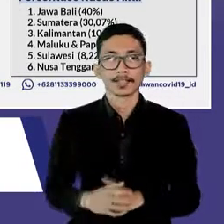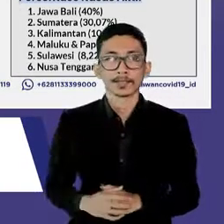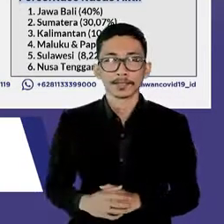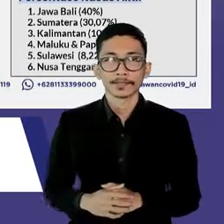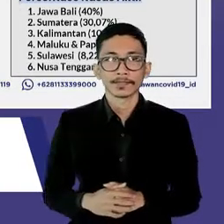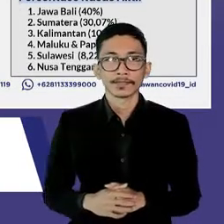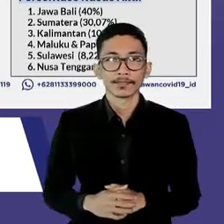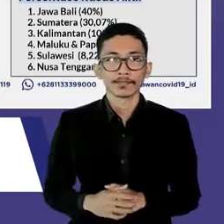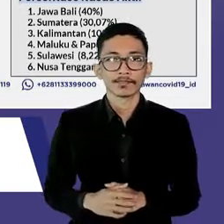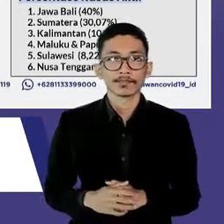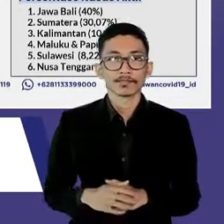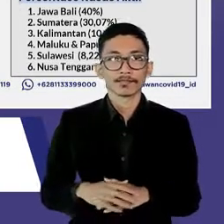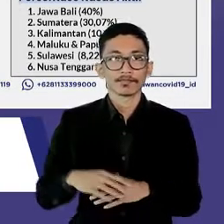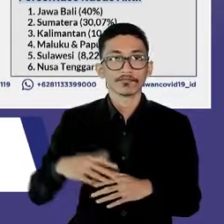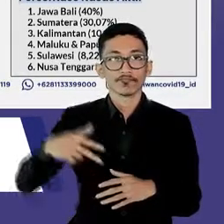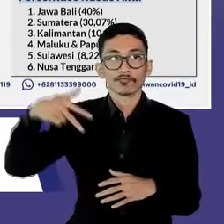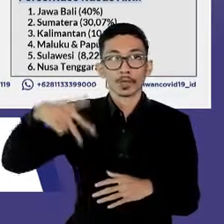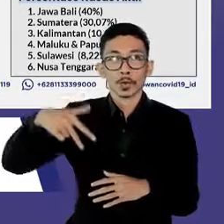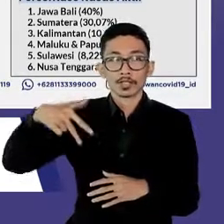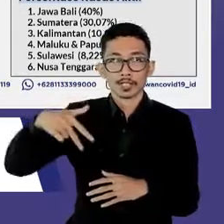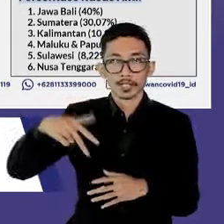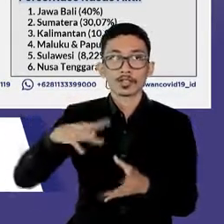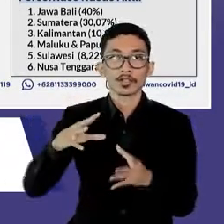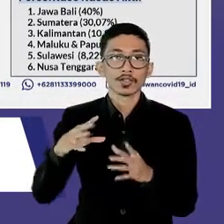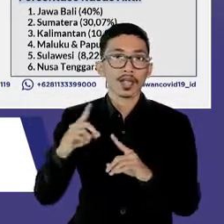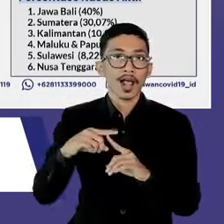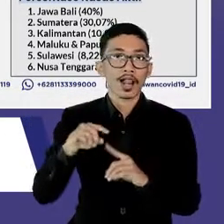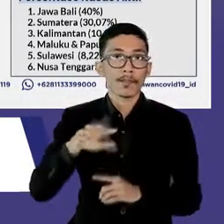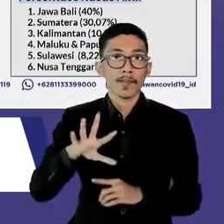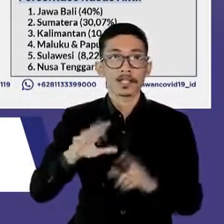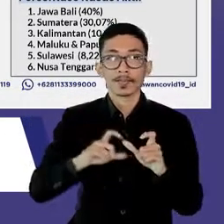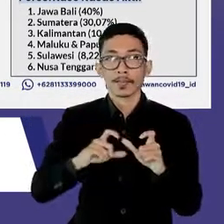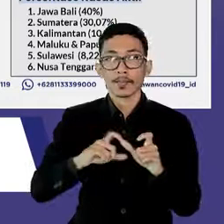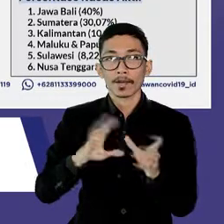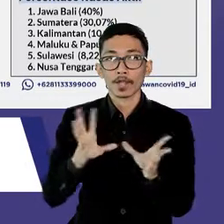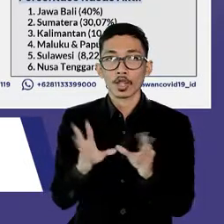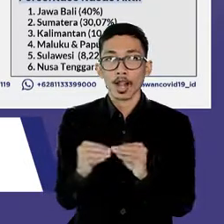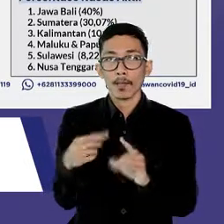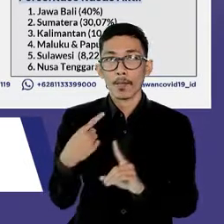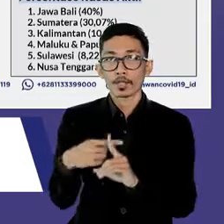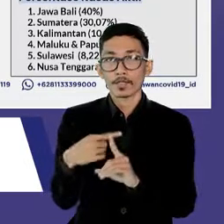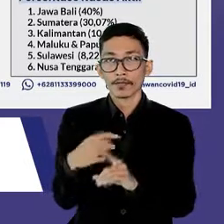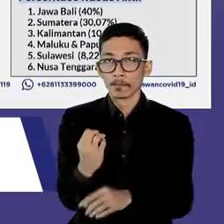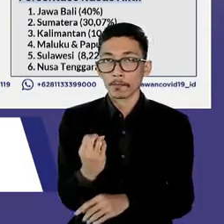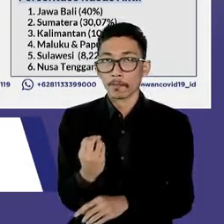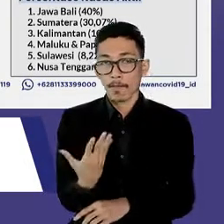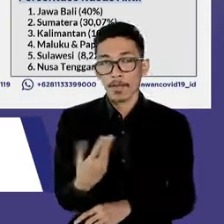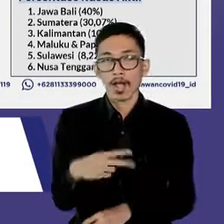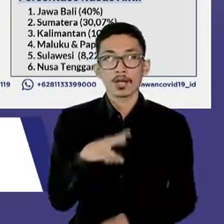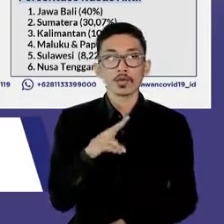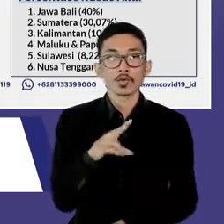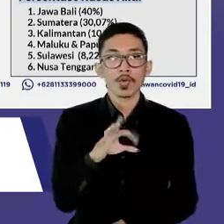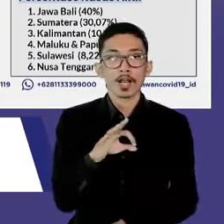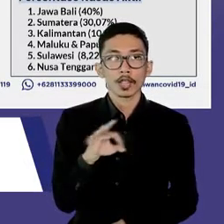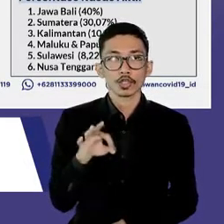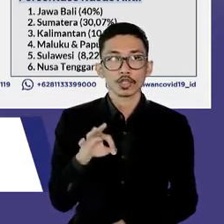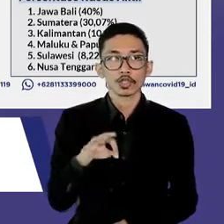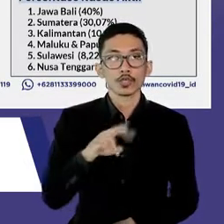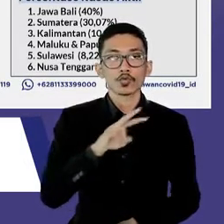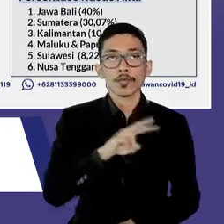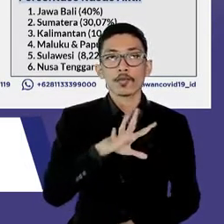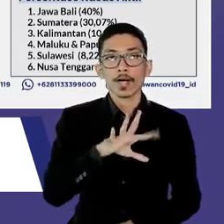Sulawesi berlima September total kasus positif di pulau Sulawesi telah mencapai angka 220